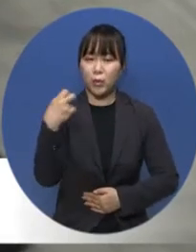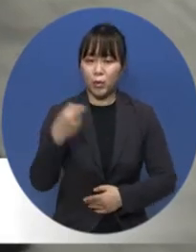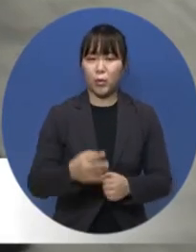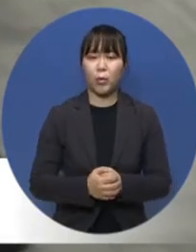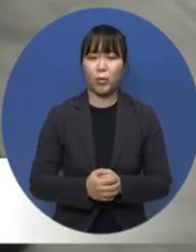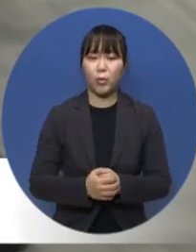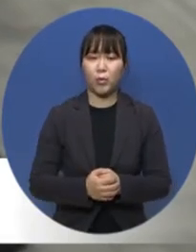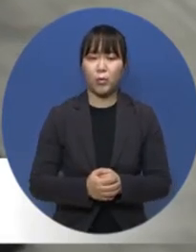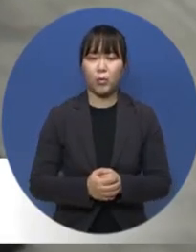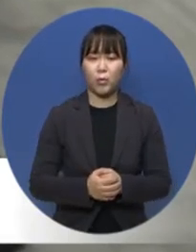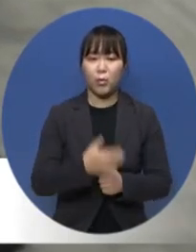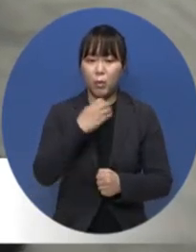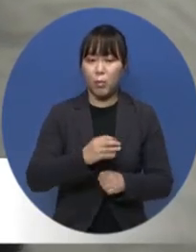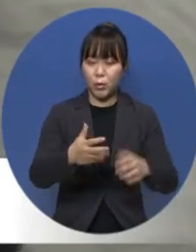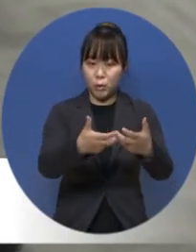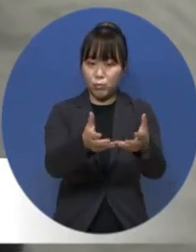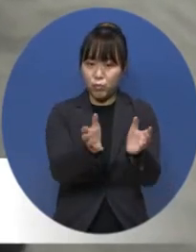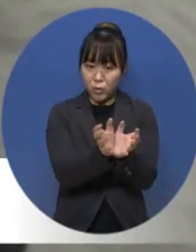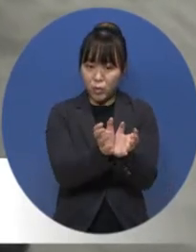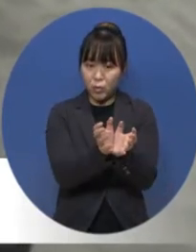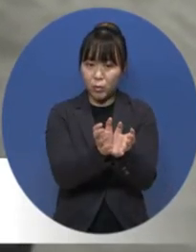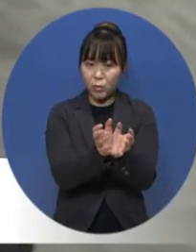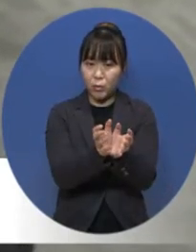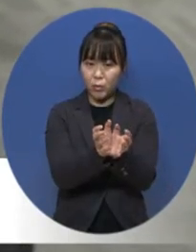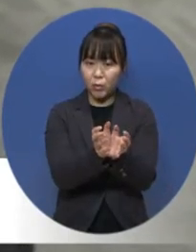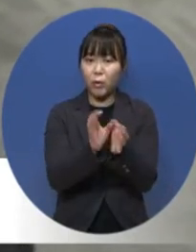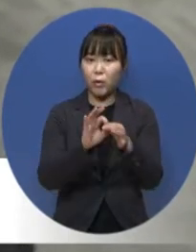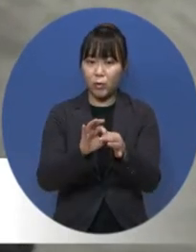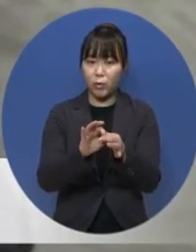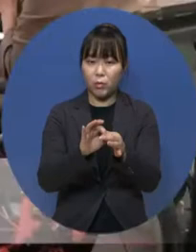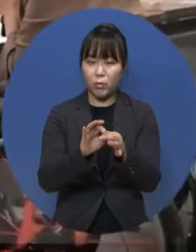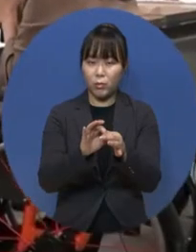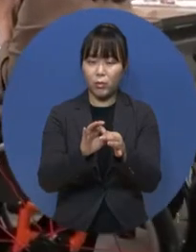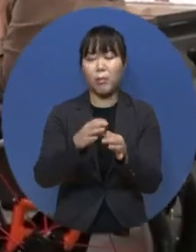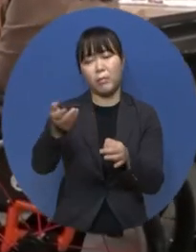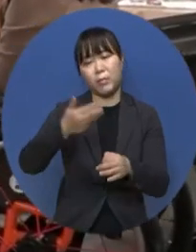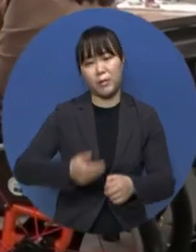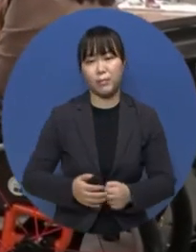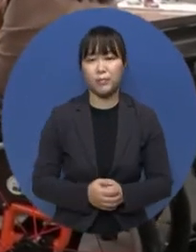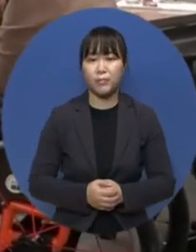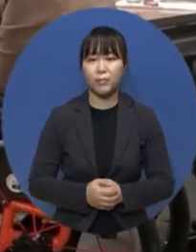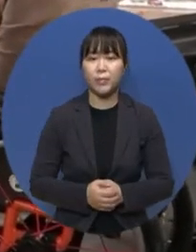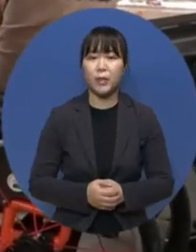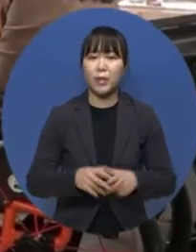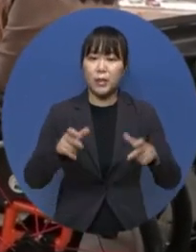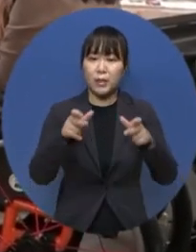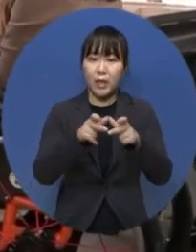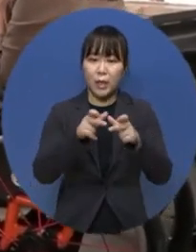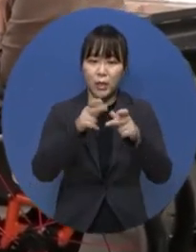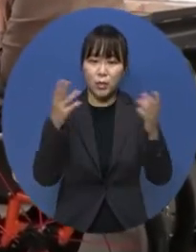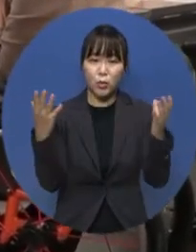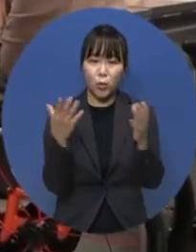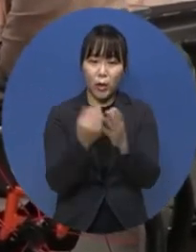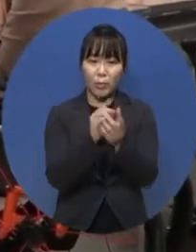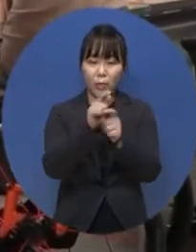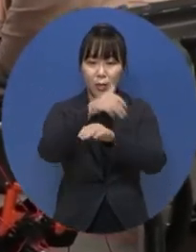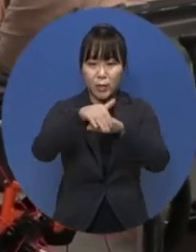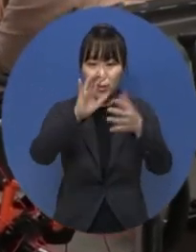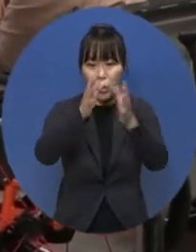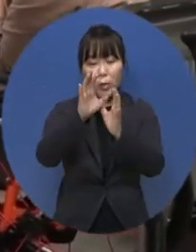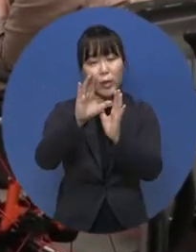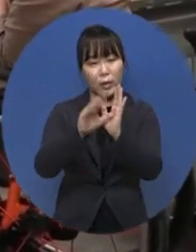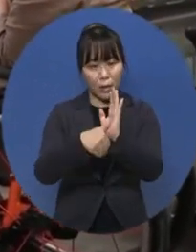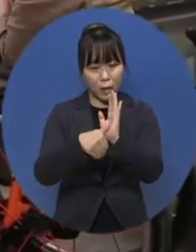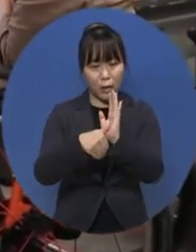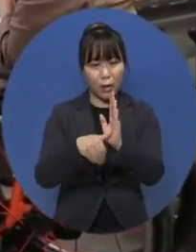그리고 복지부는 부처님 받으셔야 해요. 장애인 종합대책 마련 토론회에서